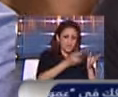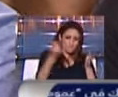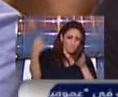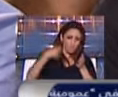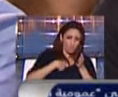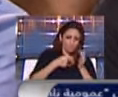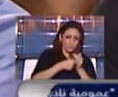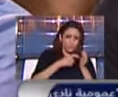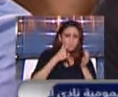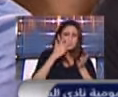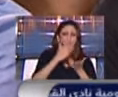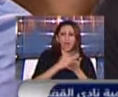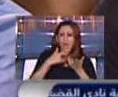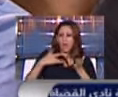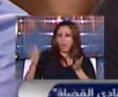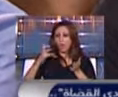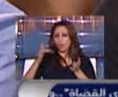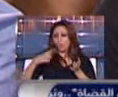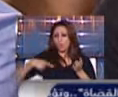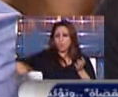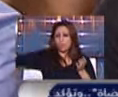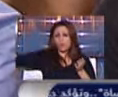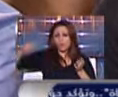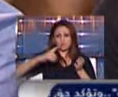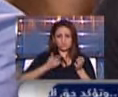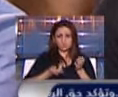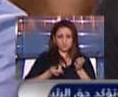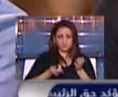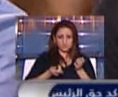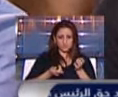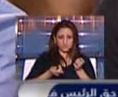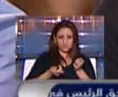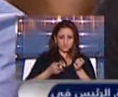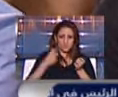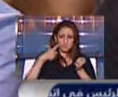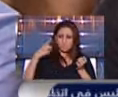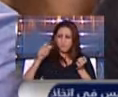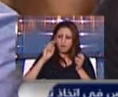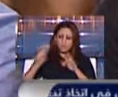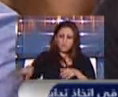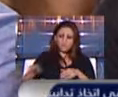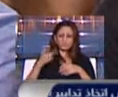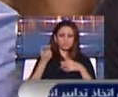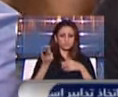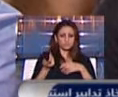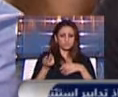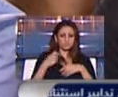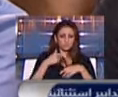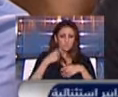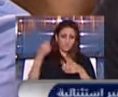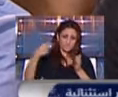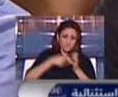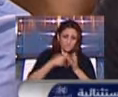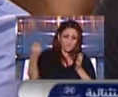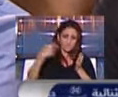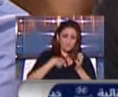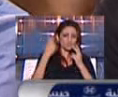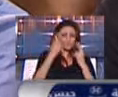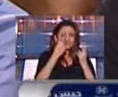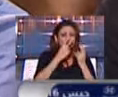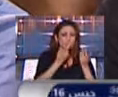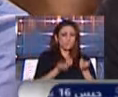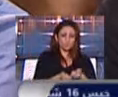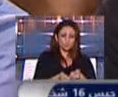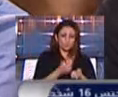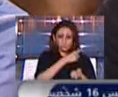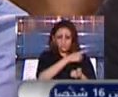نازل عشان حق اخواتي اللي ماتوا، على الاقل عشان حق محمد صالح اللي اتضرب بالنار قدام عيني قبل ما اعيش اشوف. حقوق